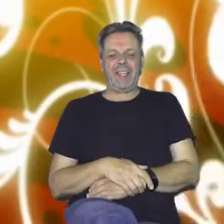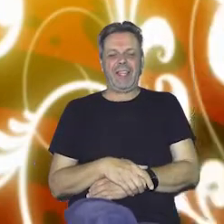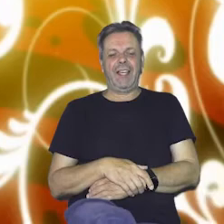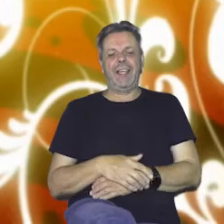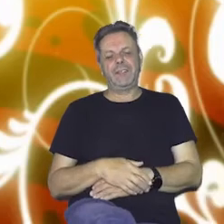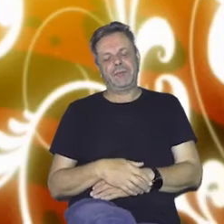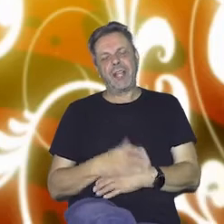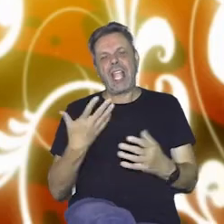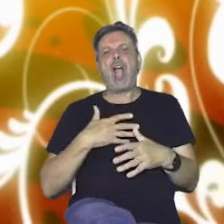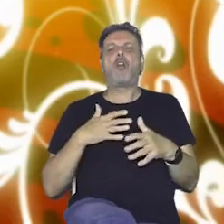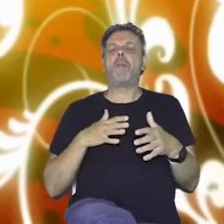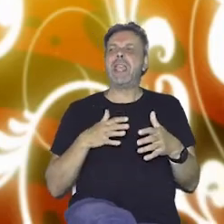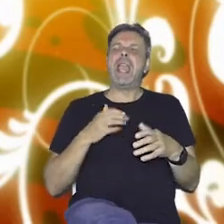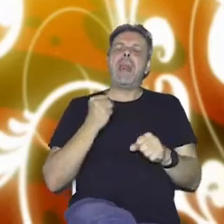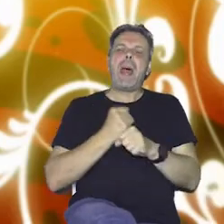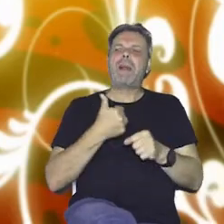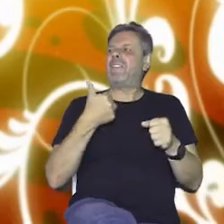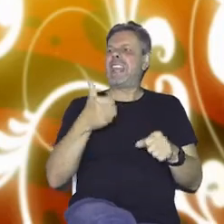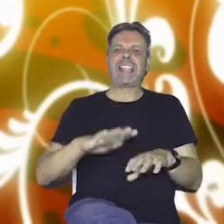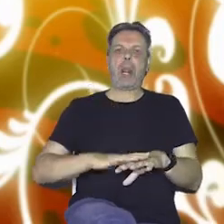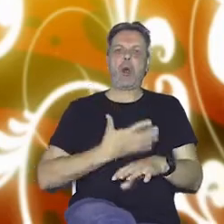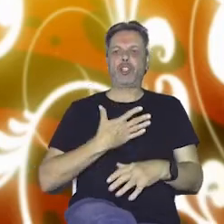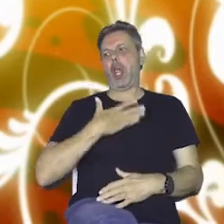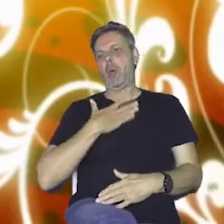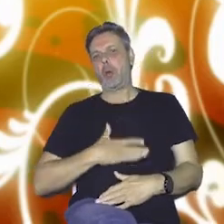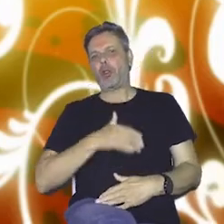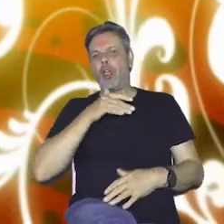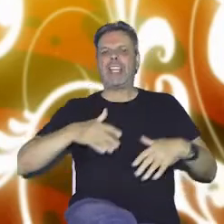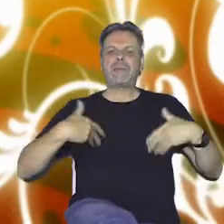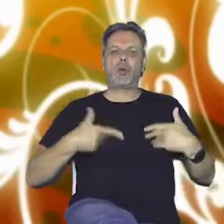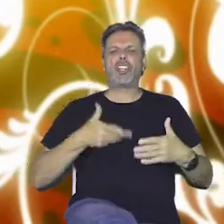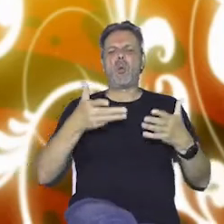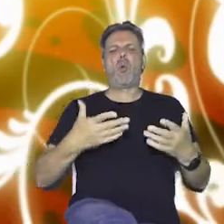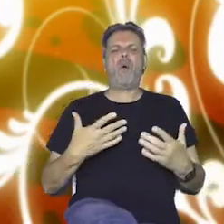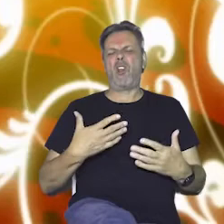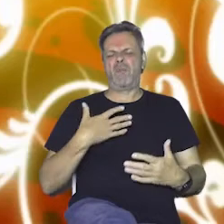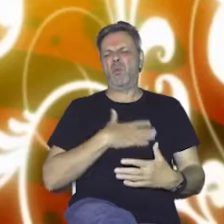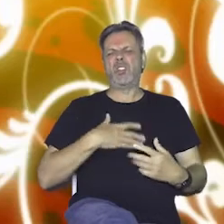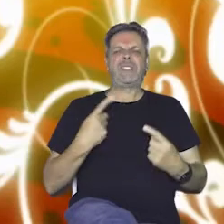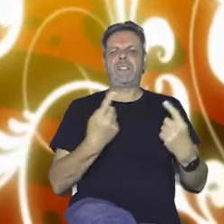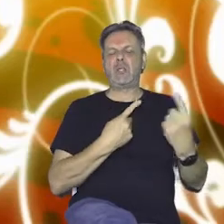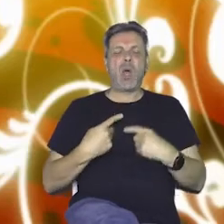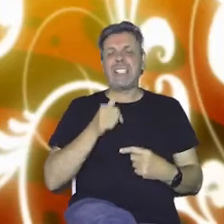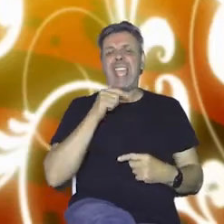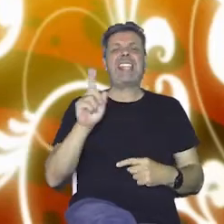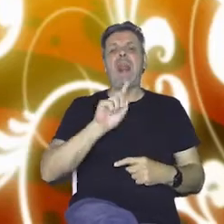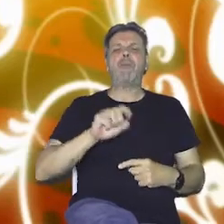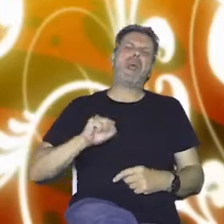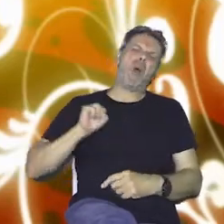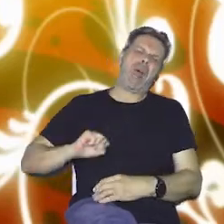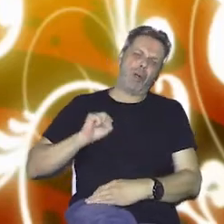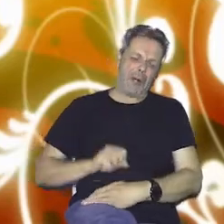ljudima zbilja napravimo jedan osjećaj ugode i raspoloženja u ovim užasnim situacijama. Da, ne budemo naporni.